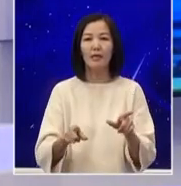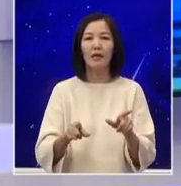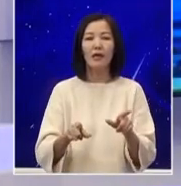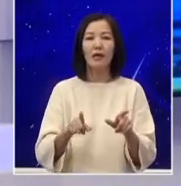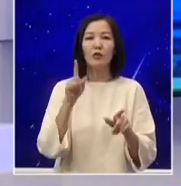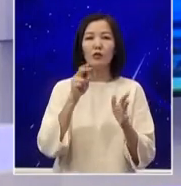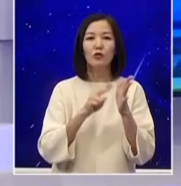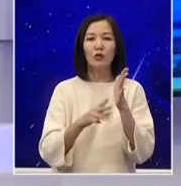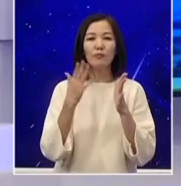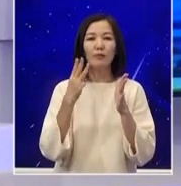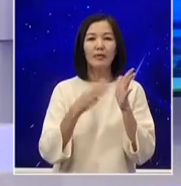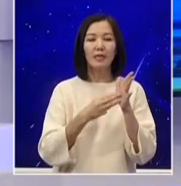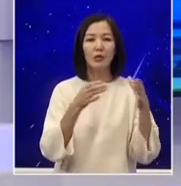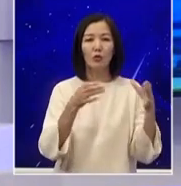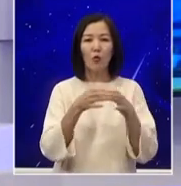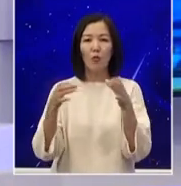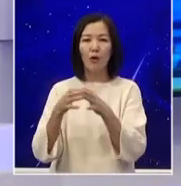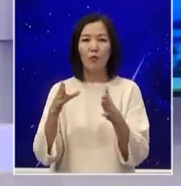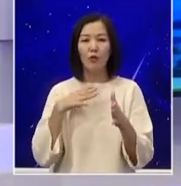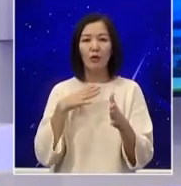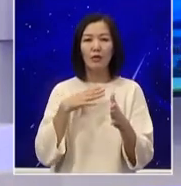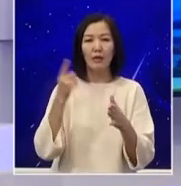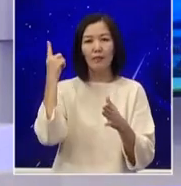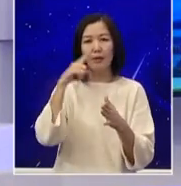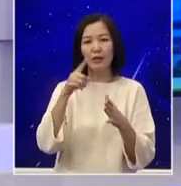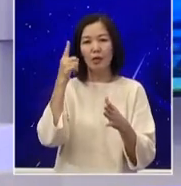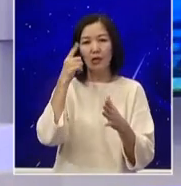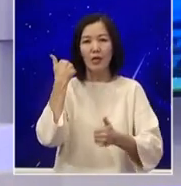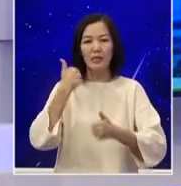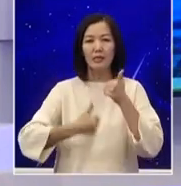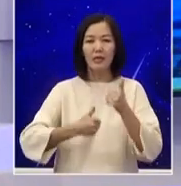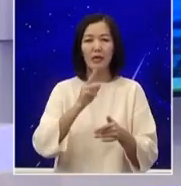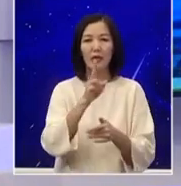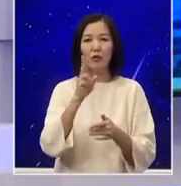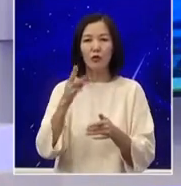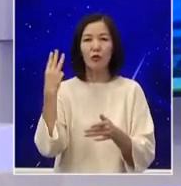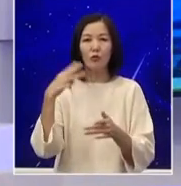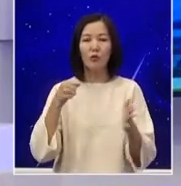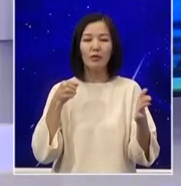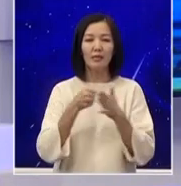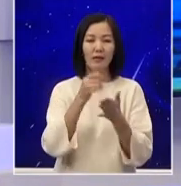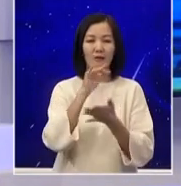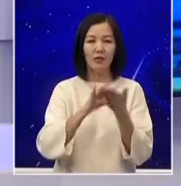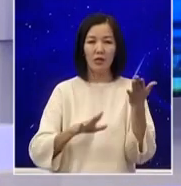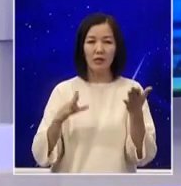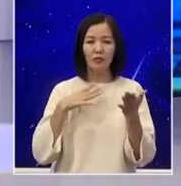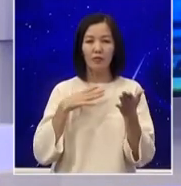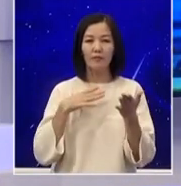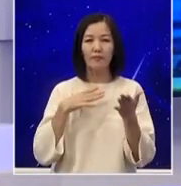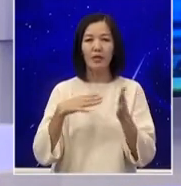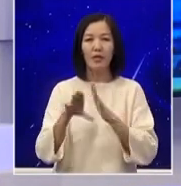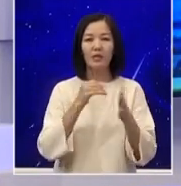арқылы 178 топқа бөлінді. Енді олардың пікірі мен ой сана сайысы 42-тің 30-на дейін